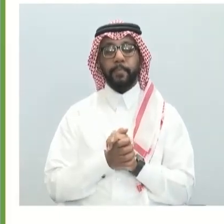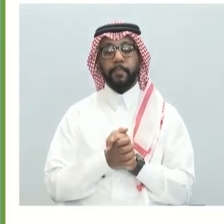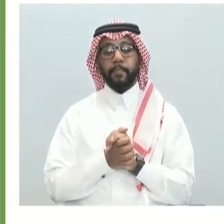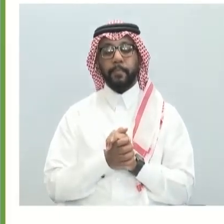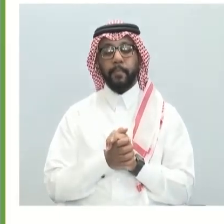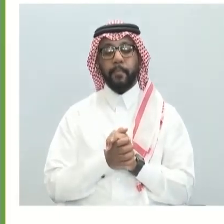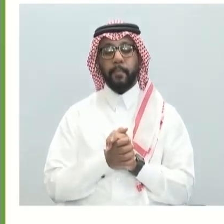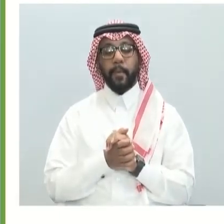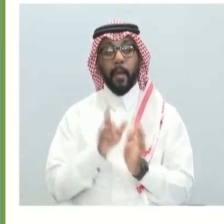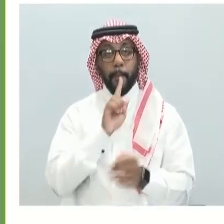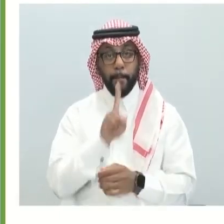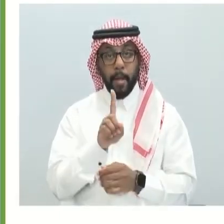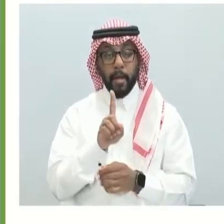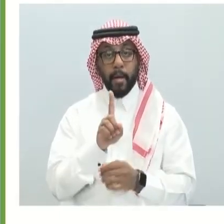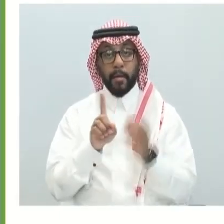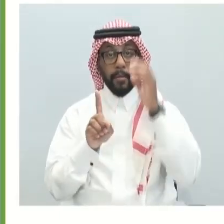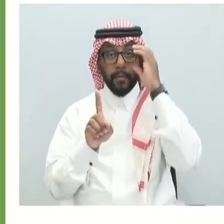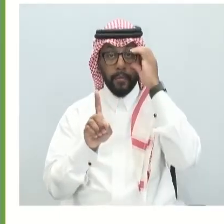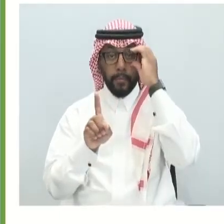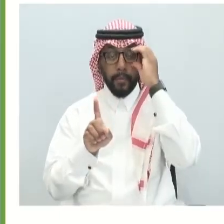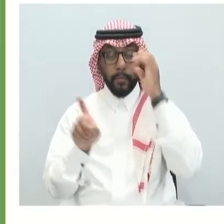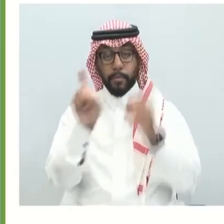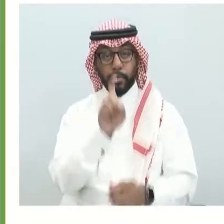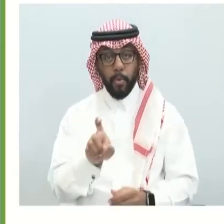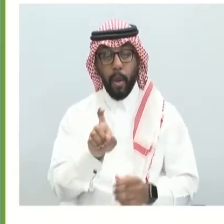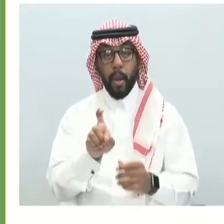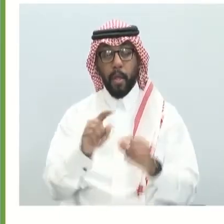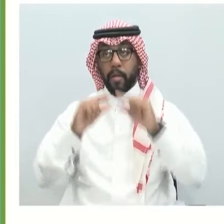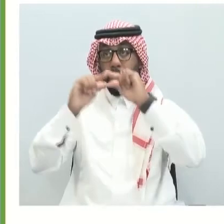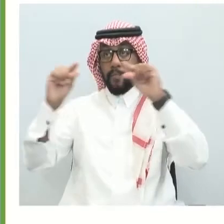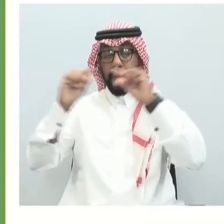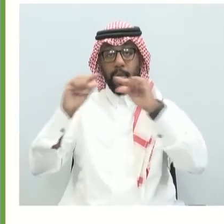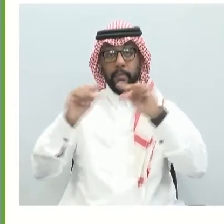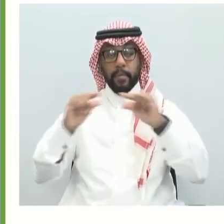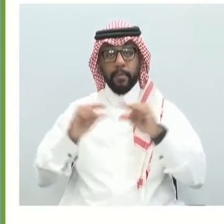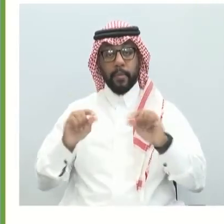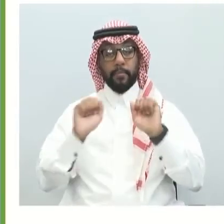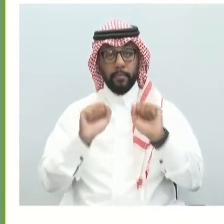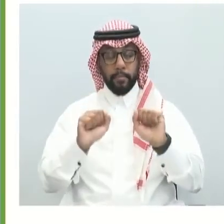المطلوب الان اضع سؤال حول كل فكره